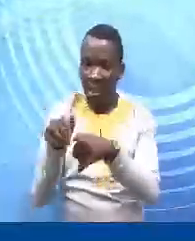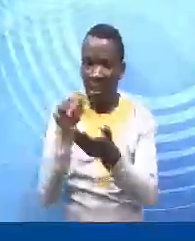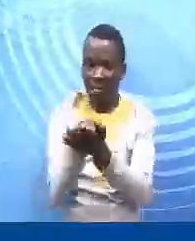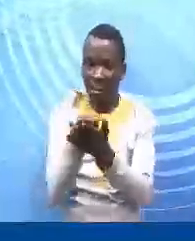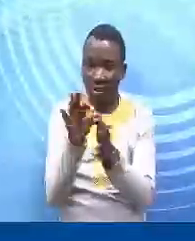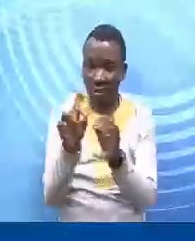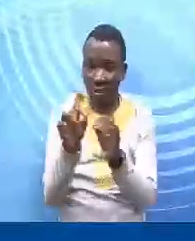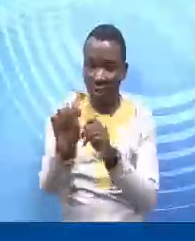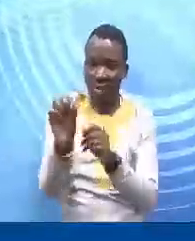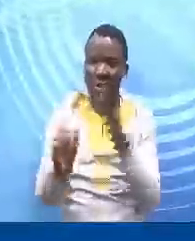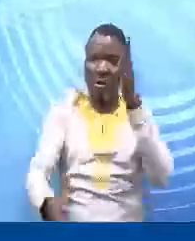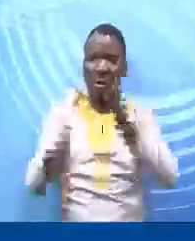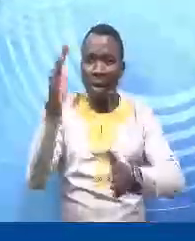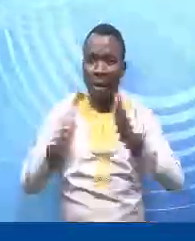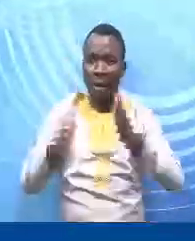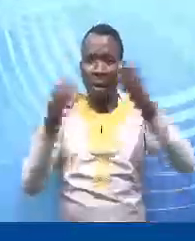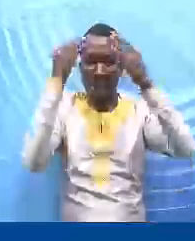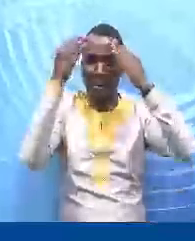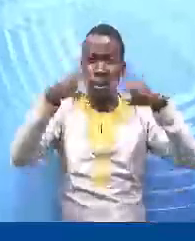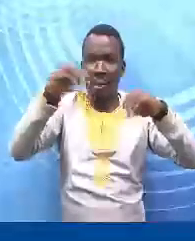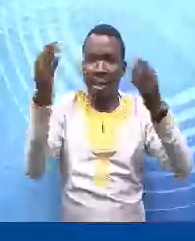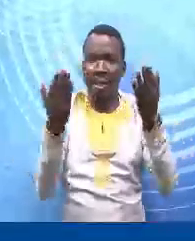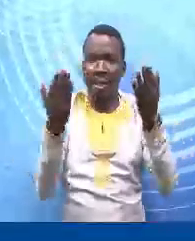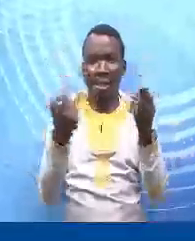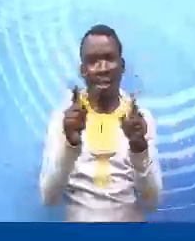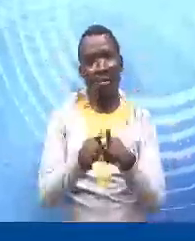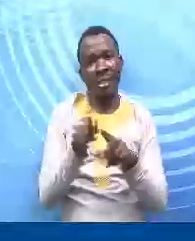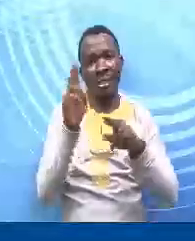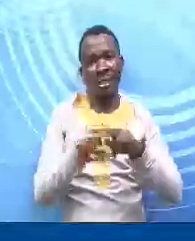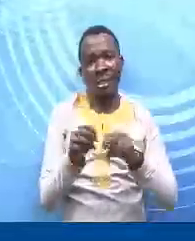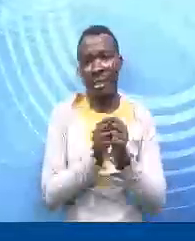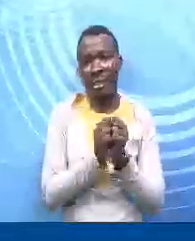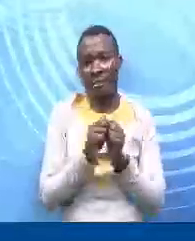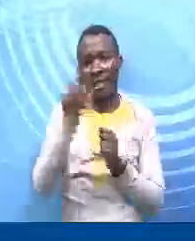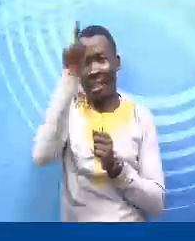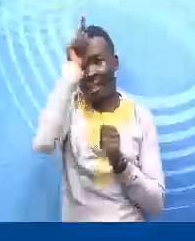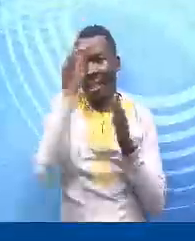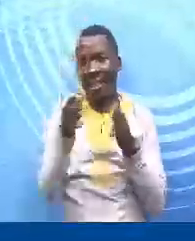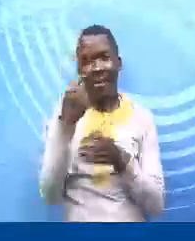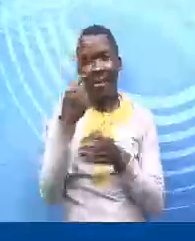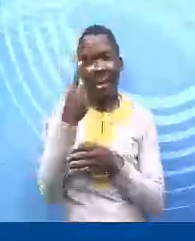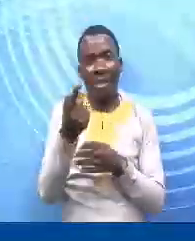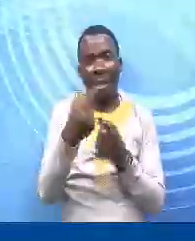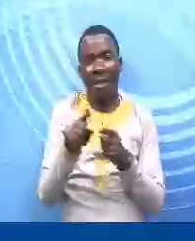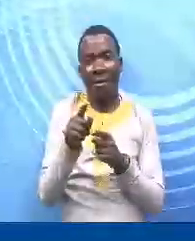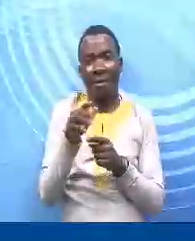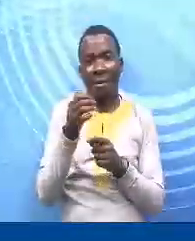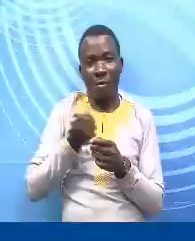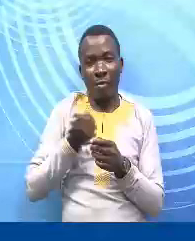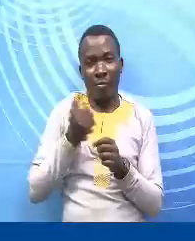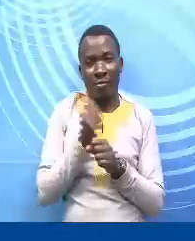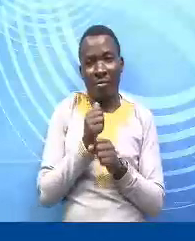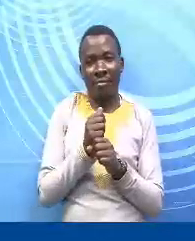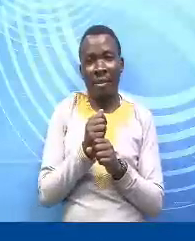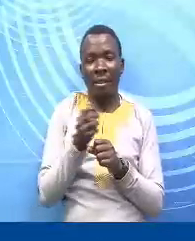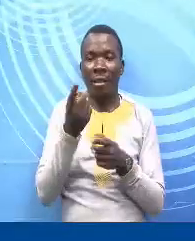baramwirukanka na sinzi bagiye nanjye nari nicariye n'abaturage bandebaga ariko umukobwa yantepe bagejeje kubona n'umuyobozi